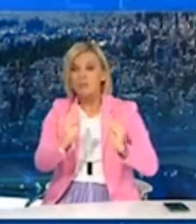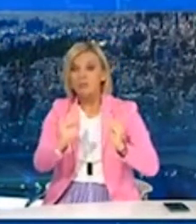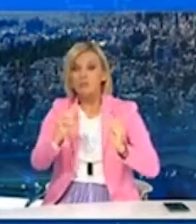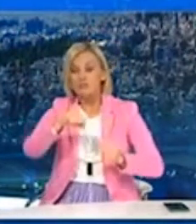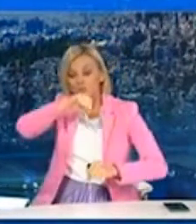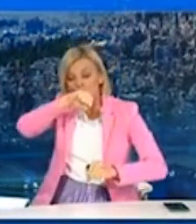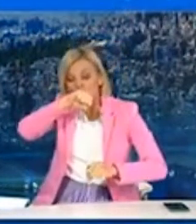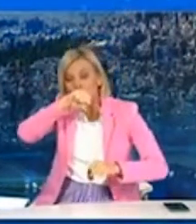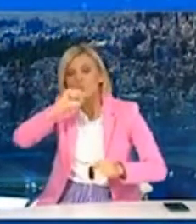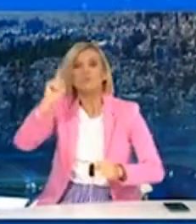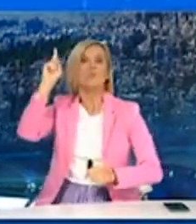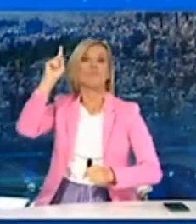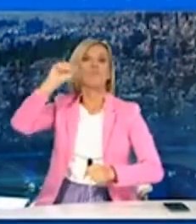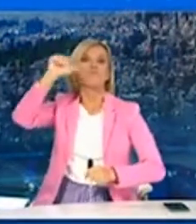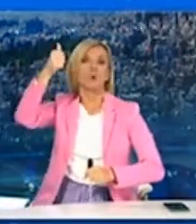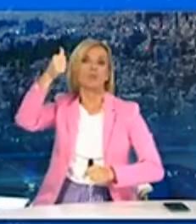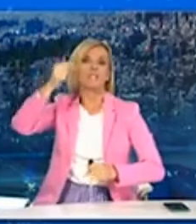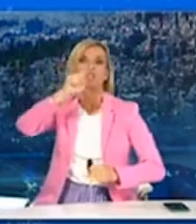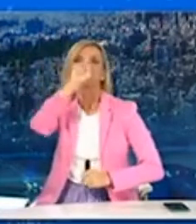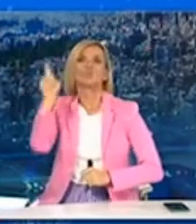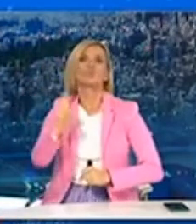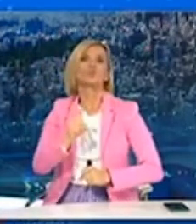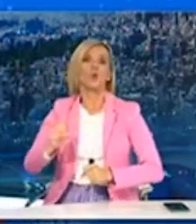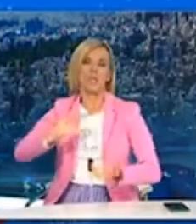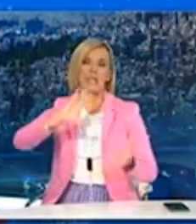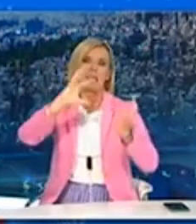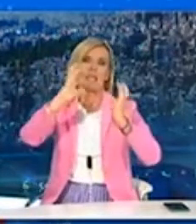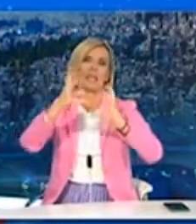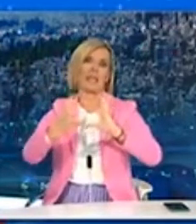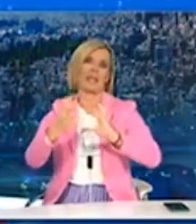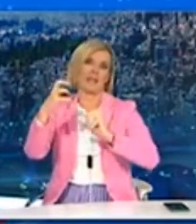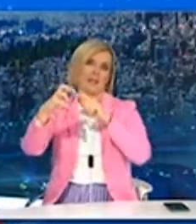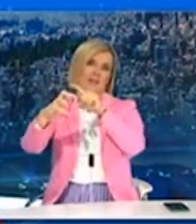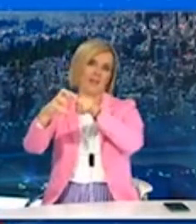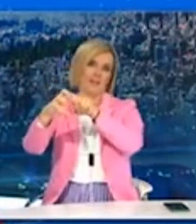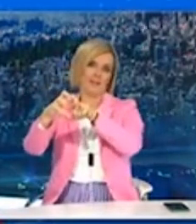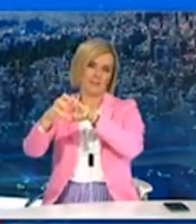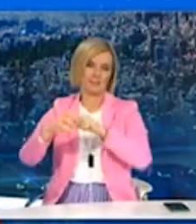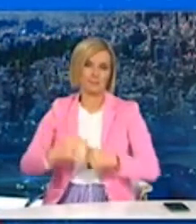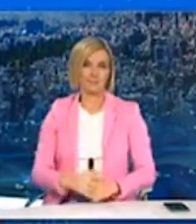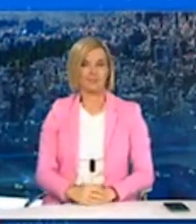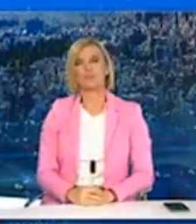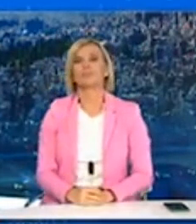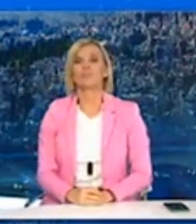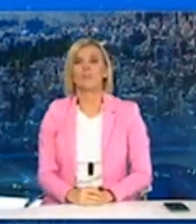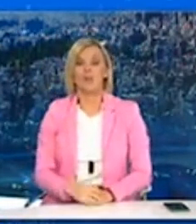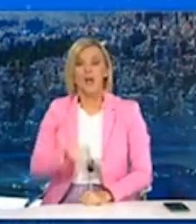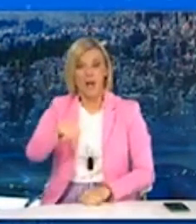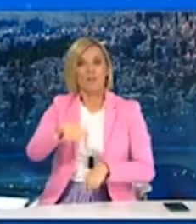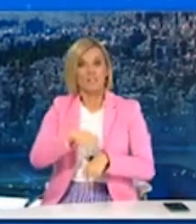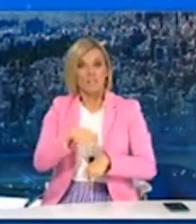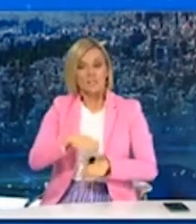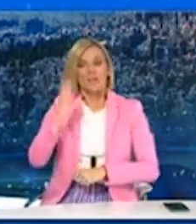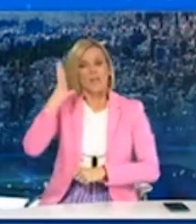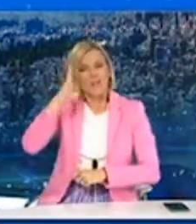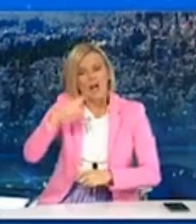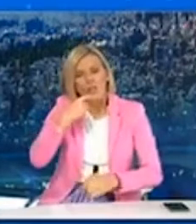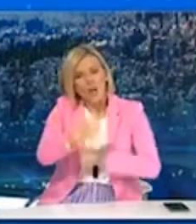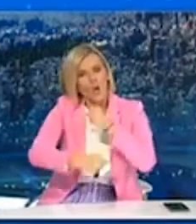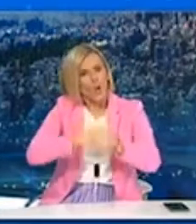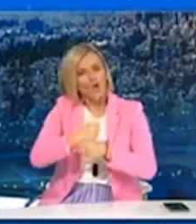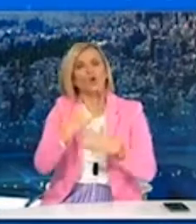πλανήτη στον οποίο όλοι κατοικούμε, δεν αποτελεί απλά ευθύνη απέναντι σε μια πραγματικότητα την οποία τη βιώνουμε κάθε